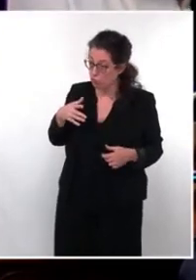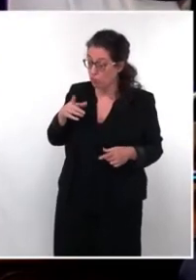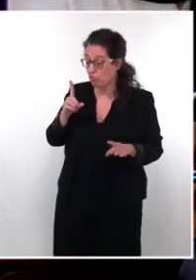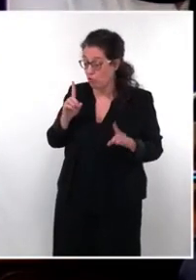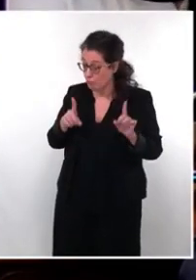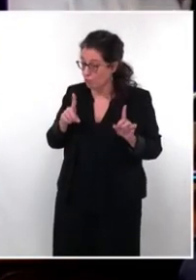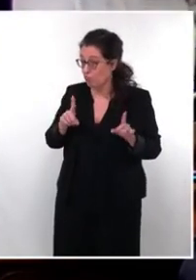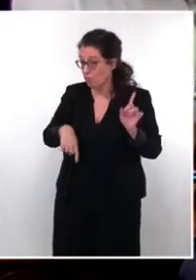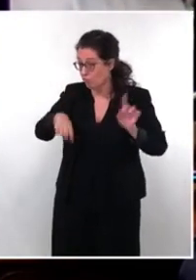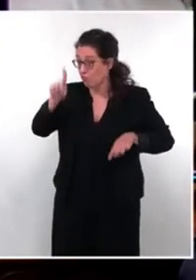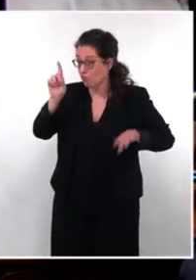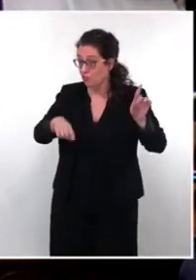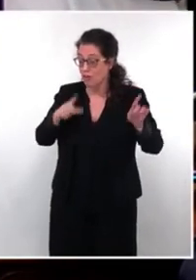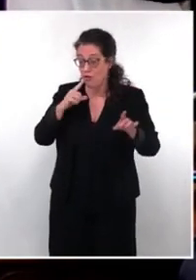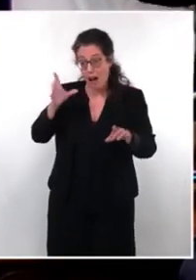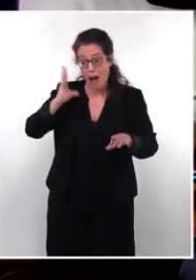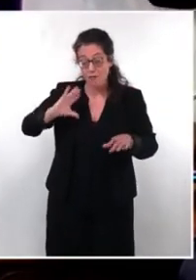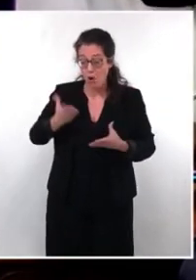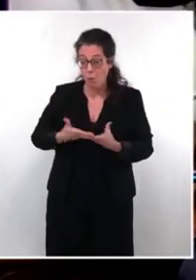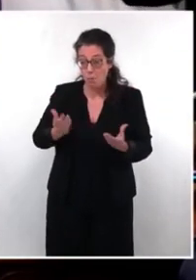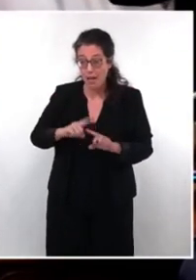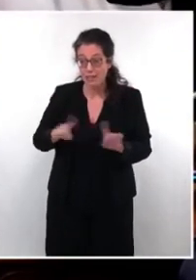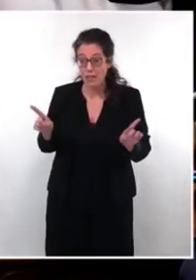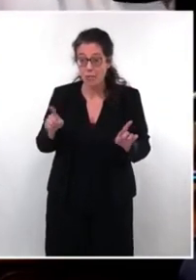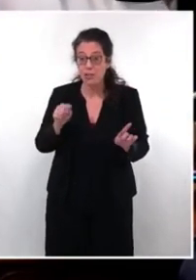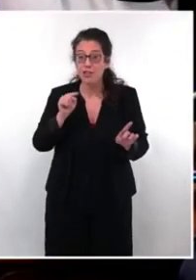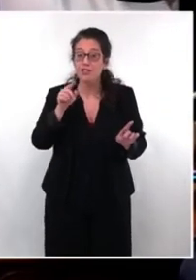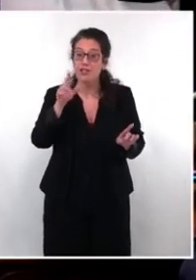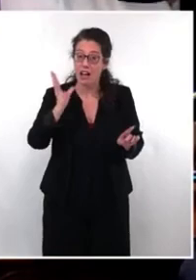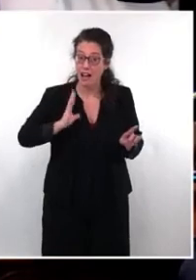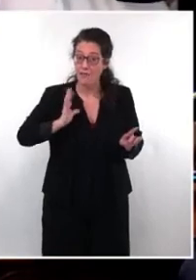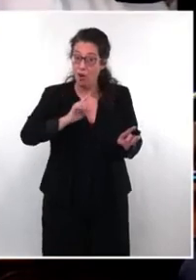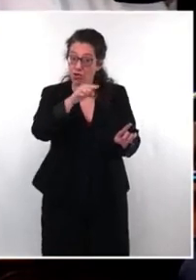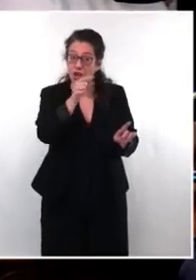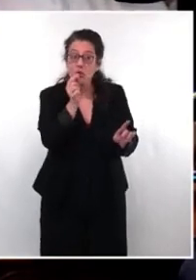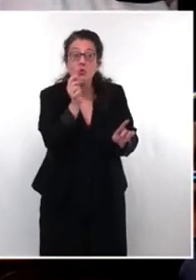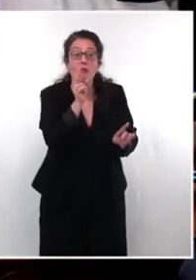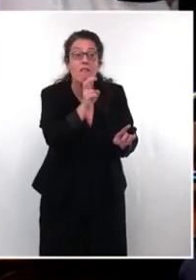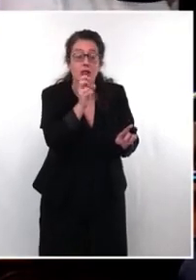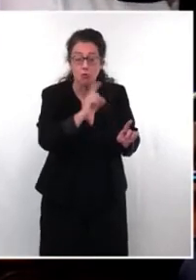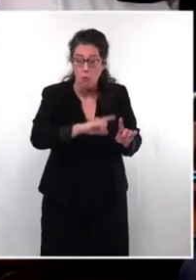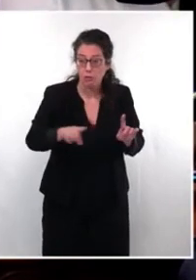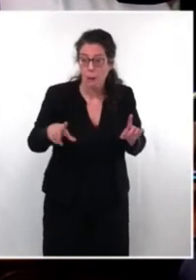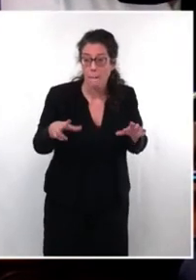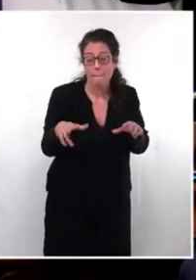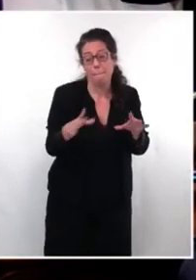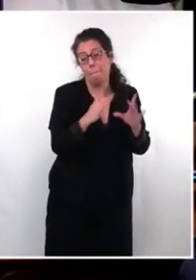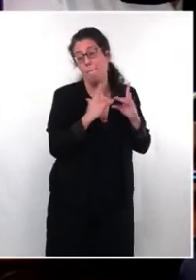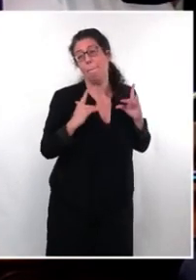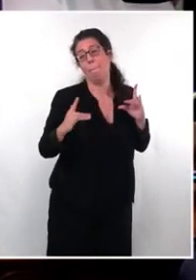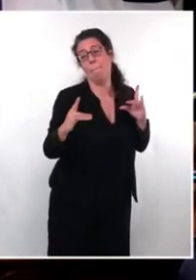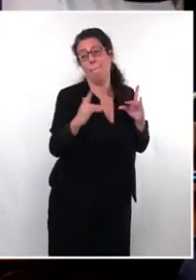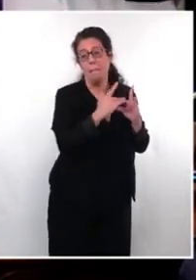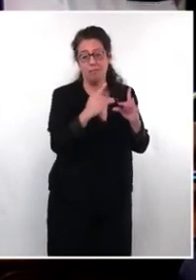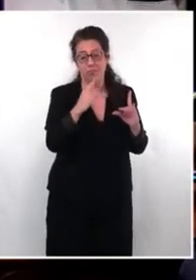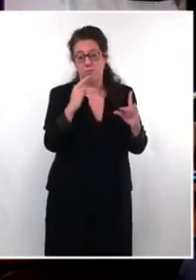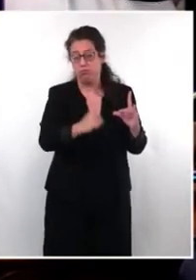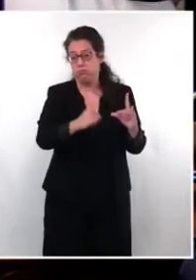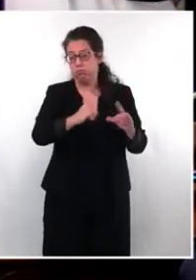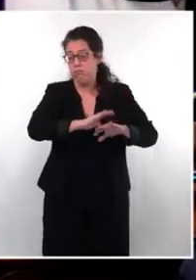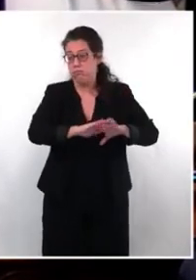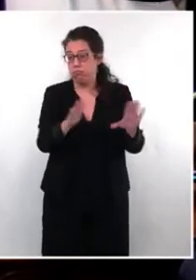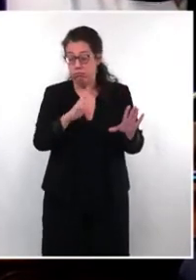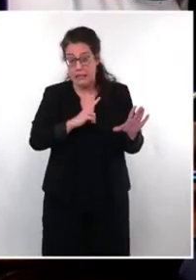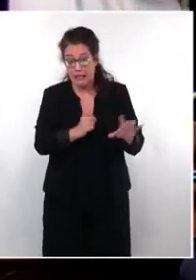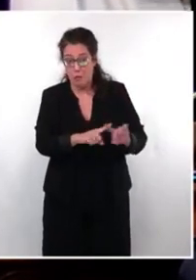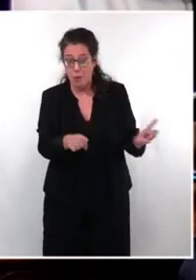ça n'était pas quelques verdissements, hein. Tout ça c'était soit inhabité, c'était dans très mauvais état, ça n'existait pas. Il a fallu ce travail de